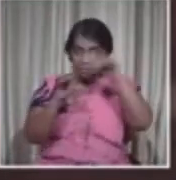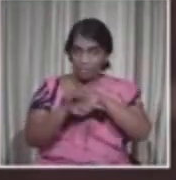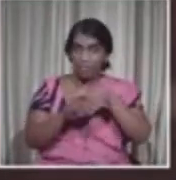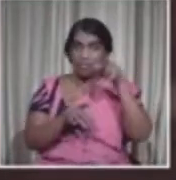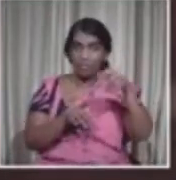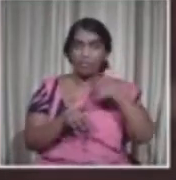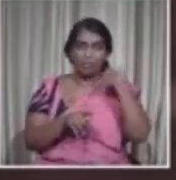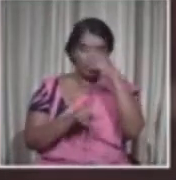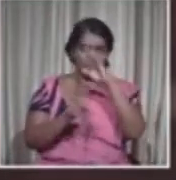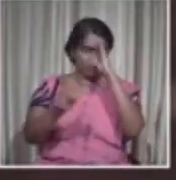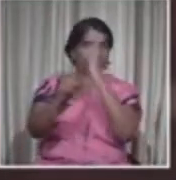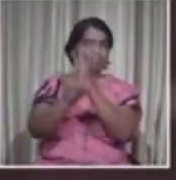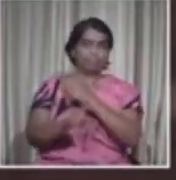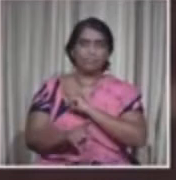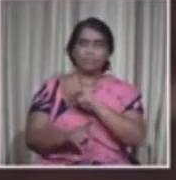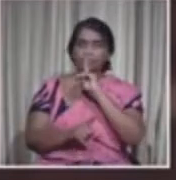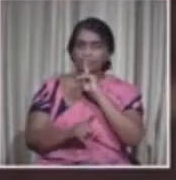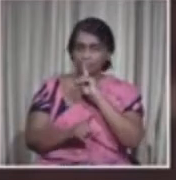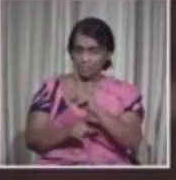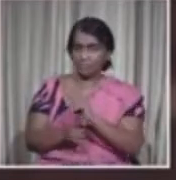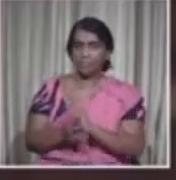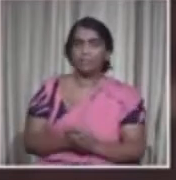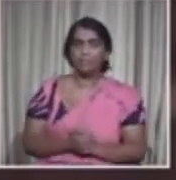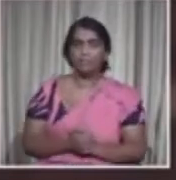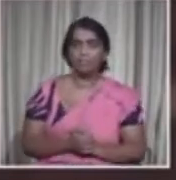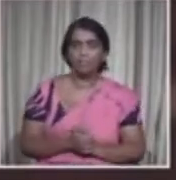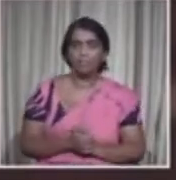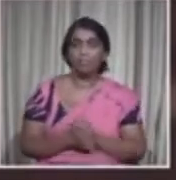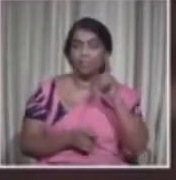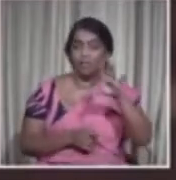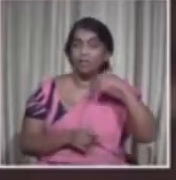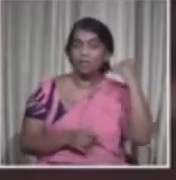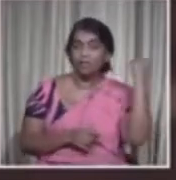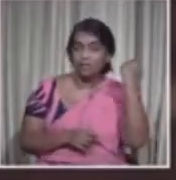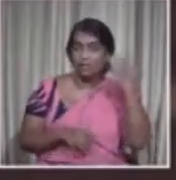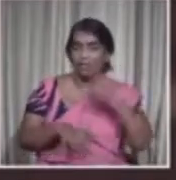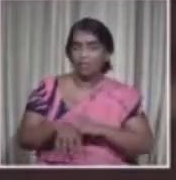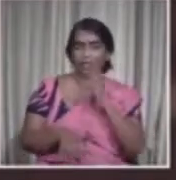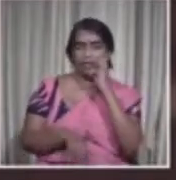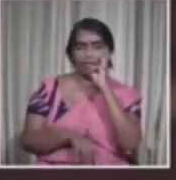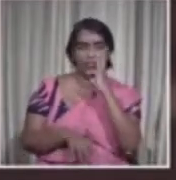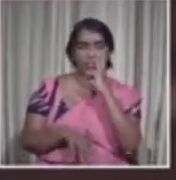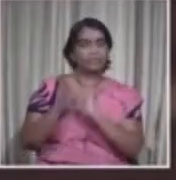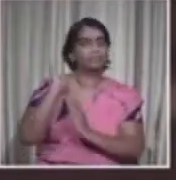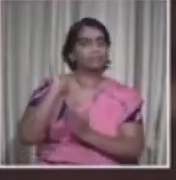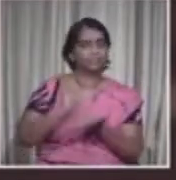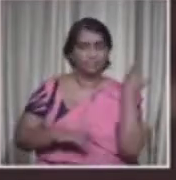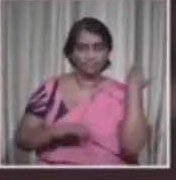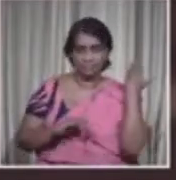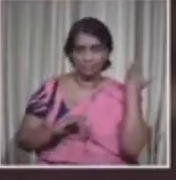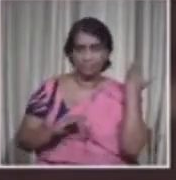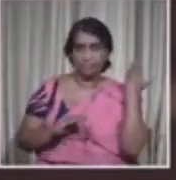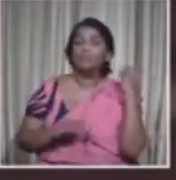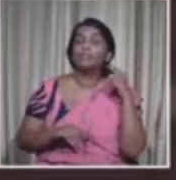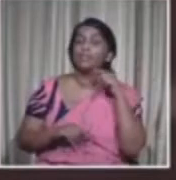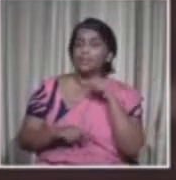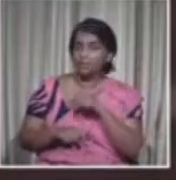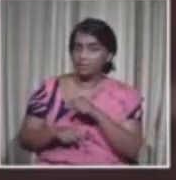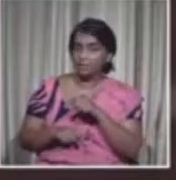මූන්ට මම මේ ටික කියනවා. එතුමා ඒ රැස්වීමෙන් හරියට තුනට ගියා. එතන හිටපු